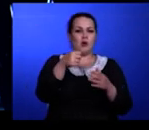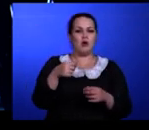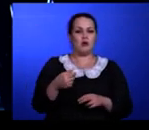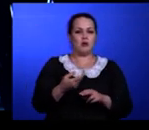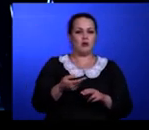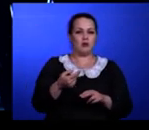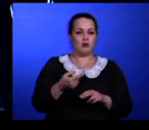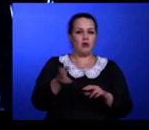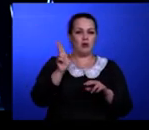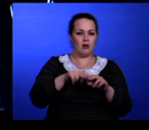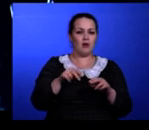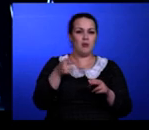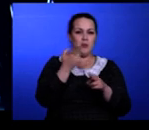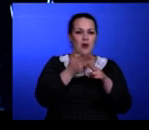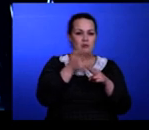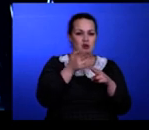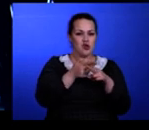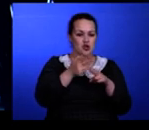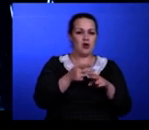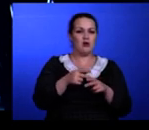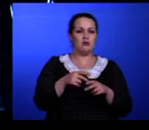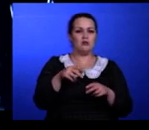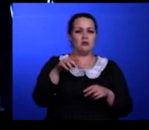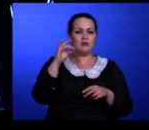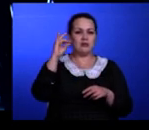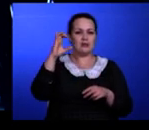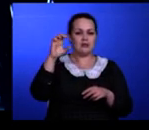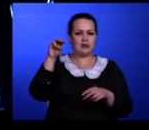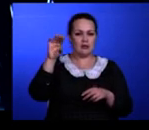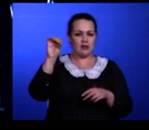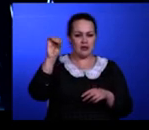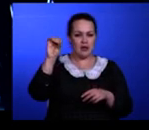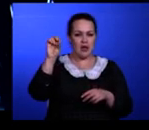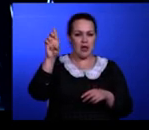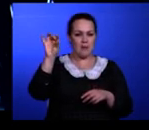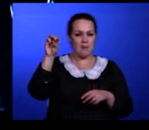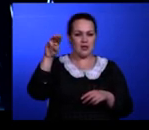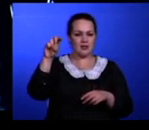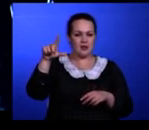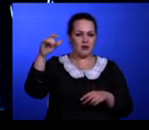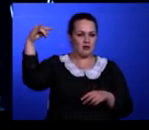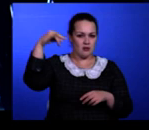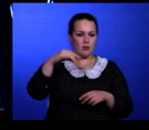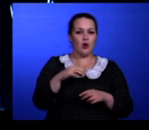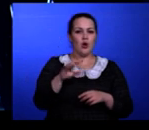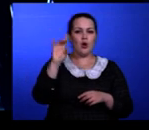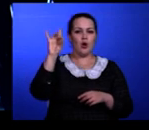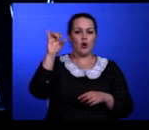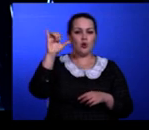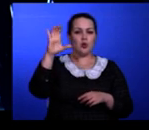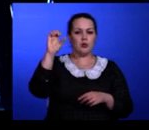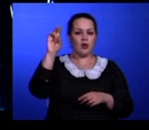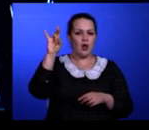и помешают наши истребители однако русановке ну два звена